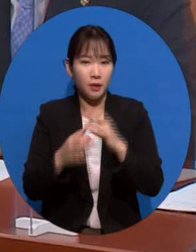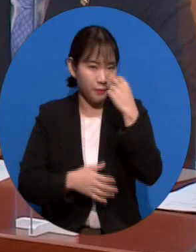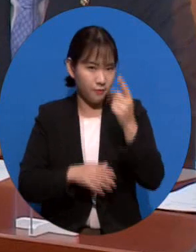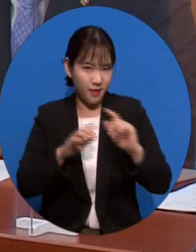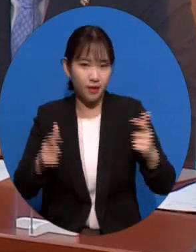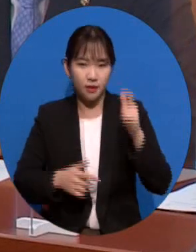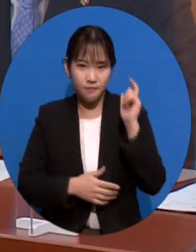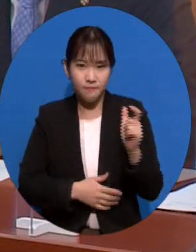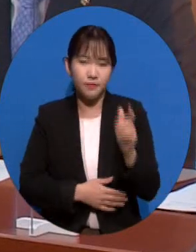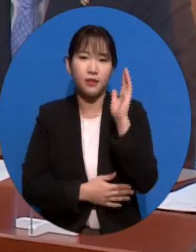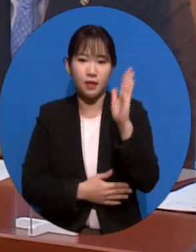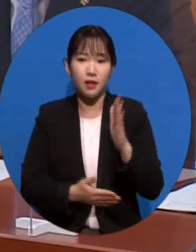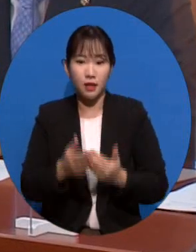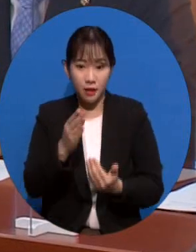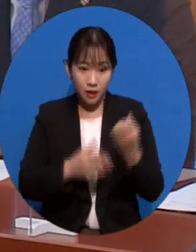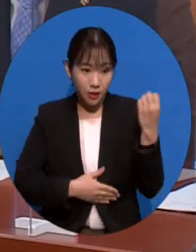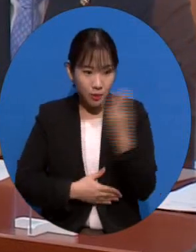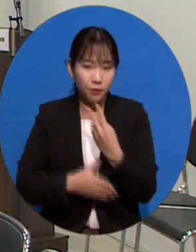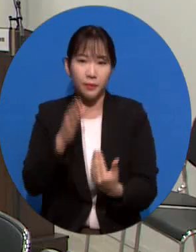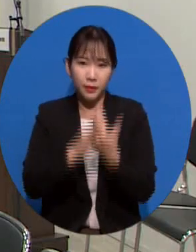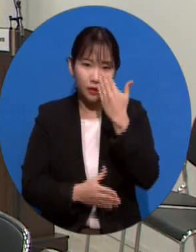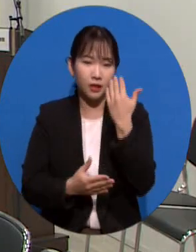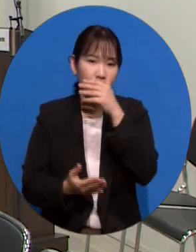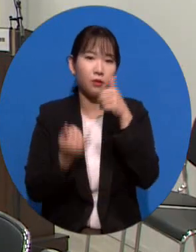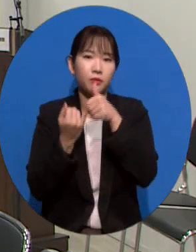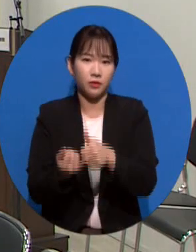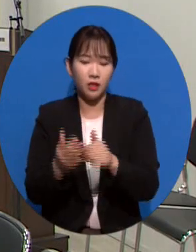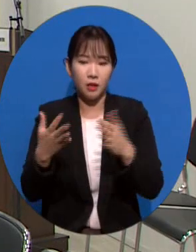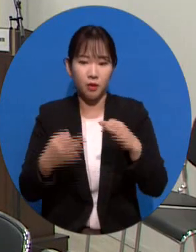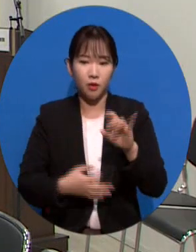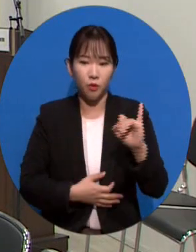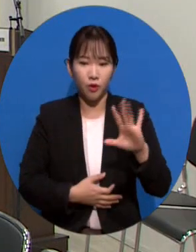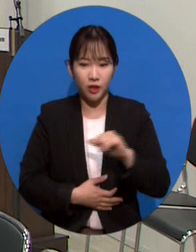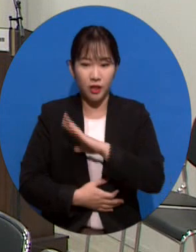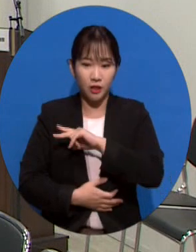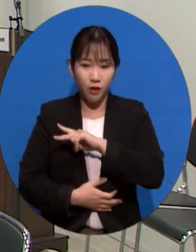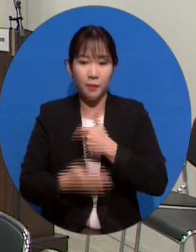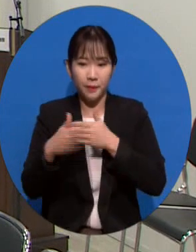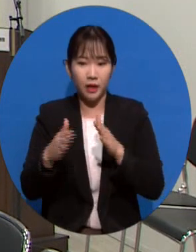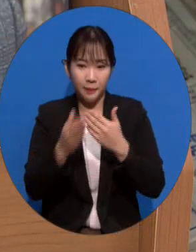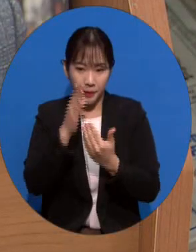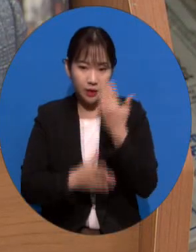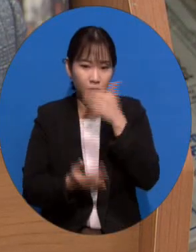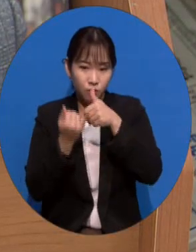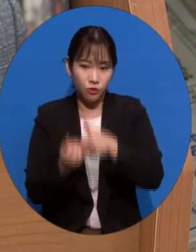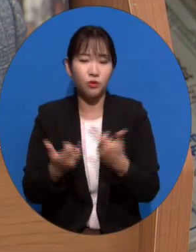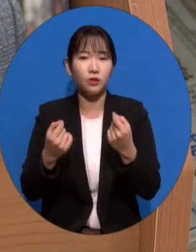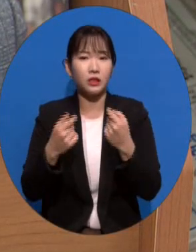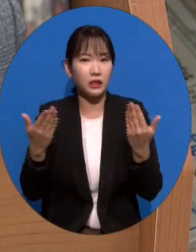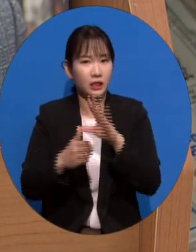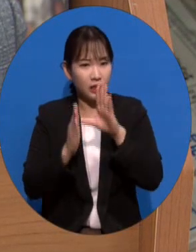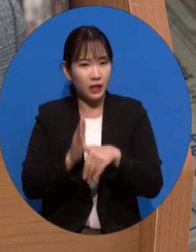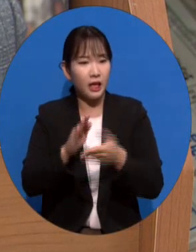원칙을 강조한 가운데 또다시 불거진 성범죄. 이번 김원희 의원실에서 발생한 성폭력 역시 직무상